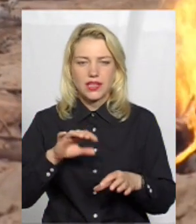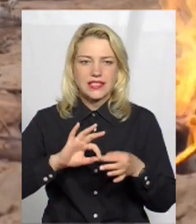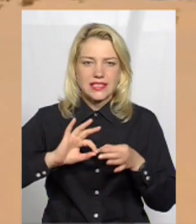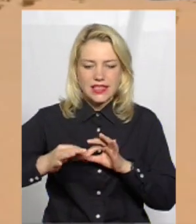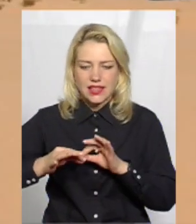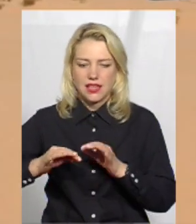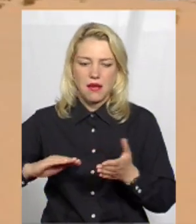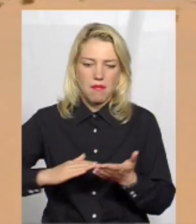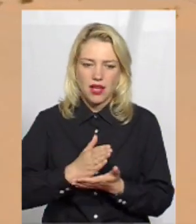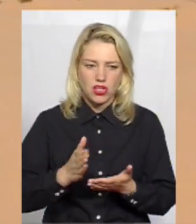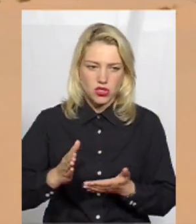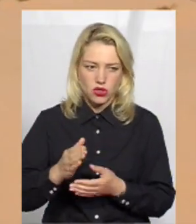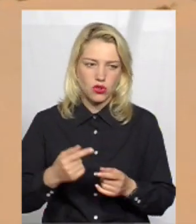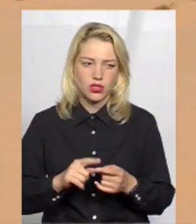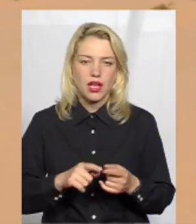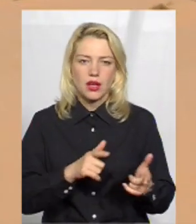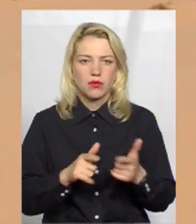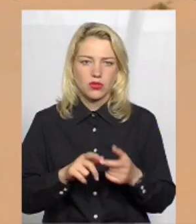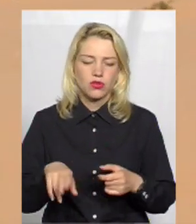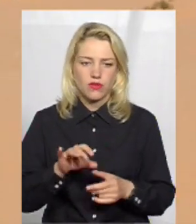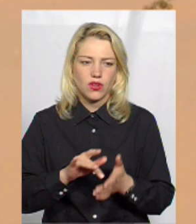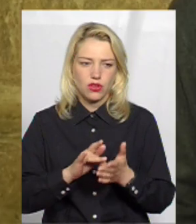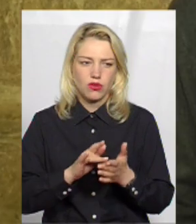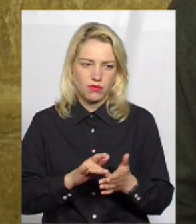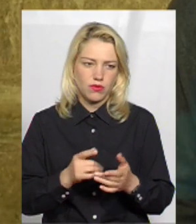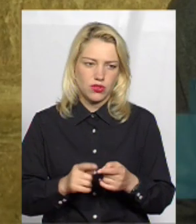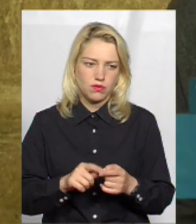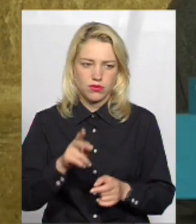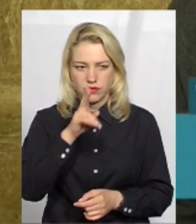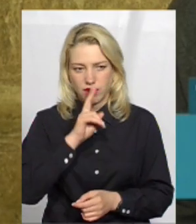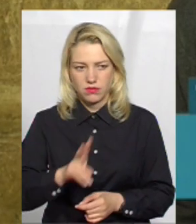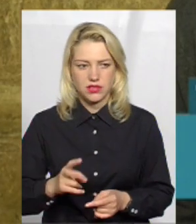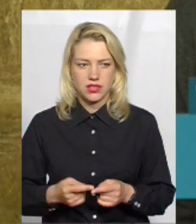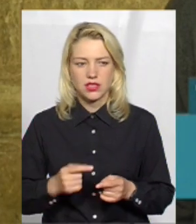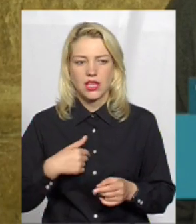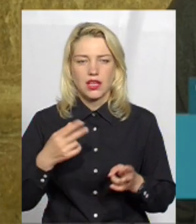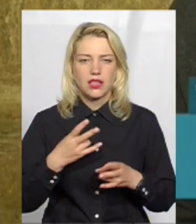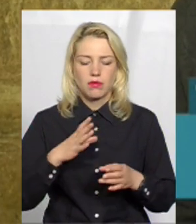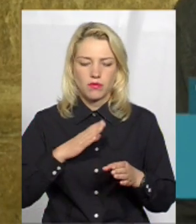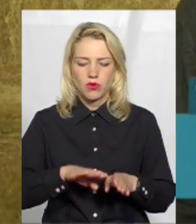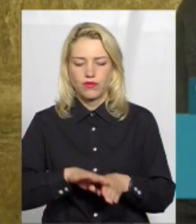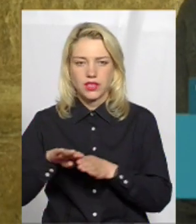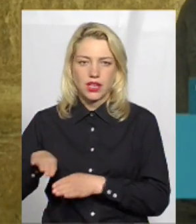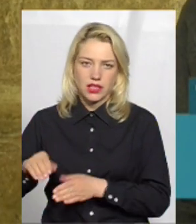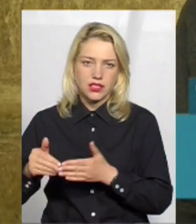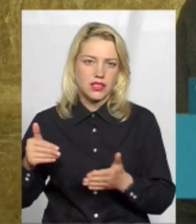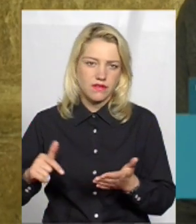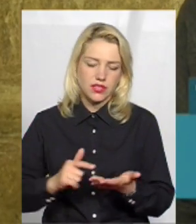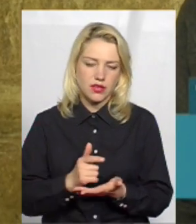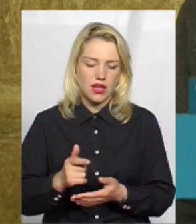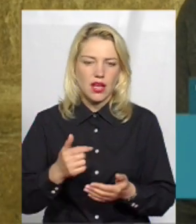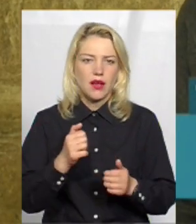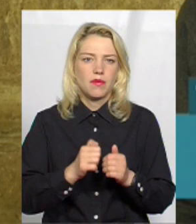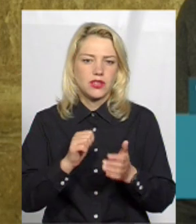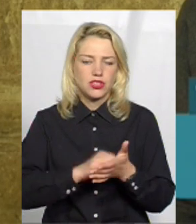який пролягає на материку. Підготовка до подорожі тривала два місяці. Нам доводилось відхилятися в маршруті через громадянську війну,